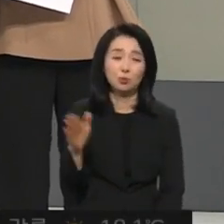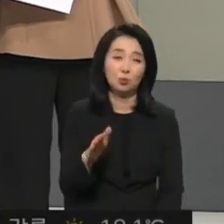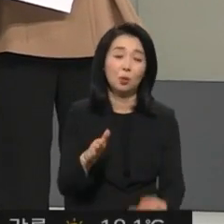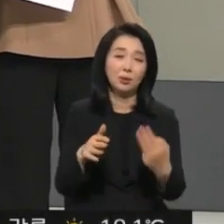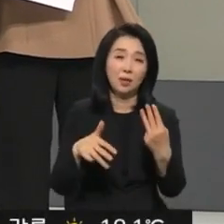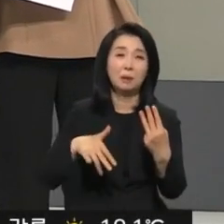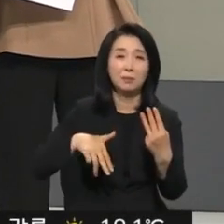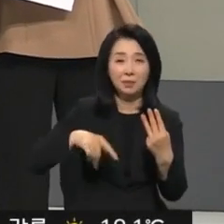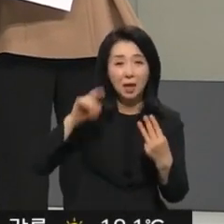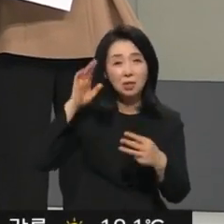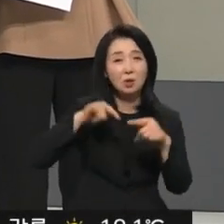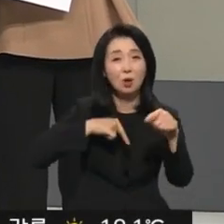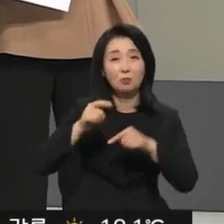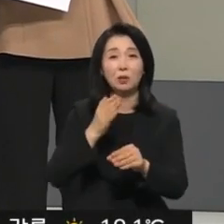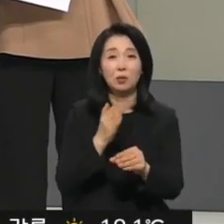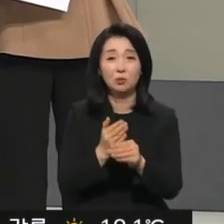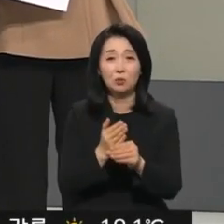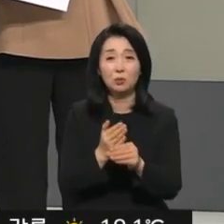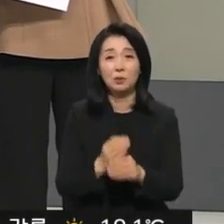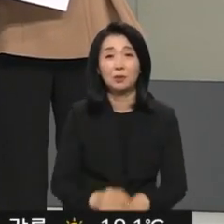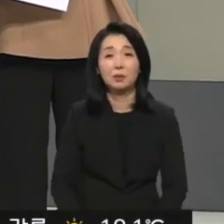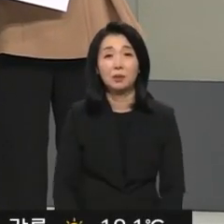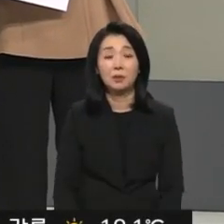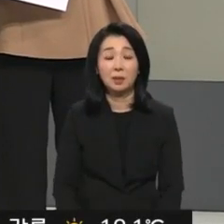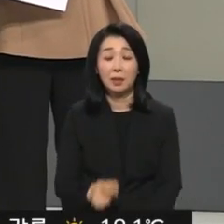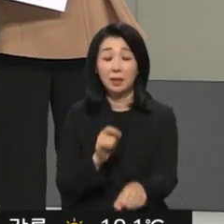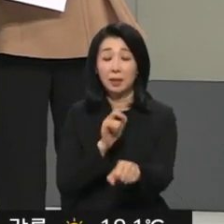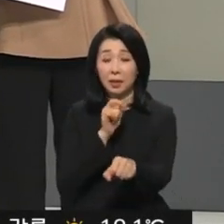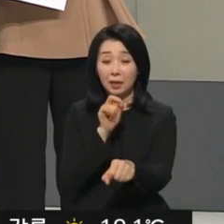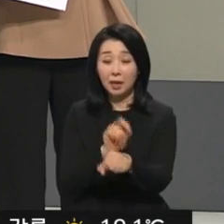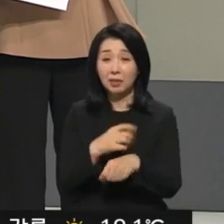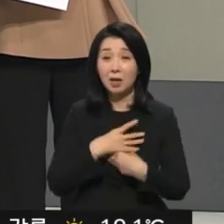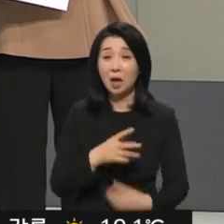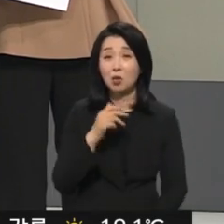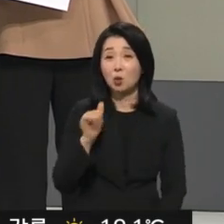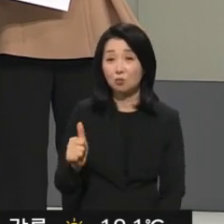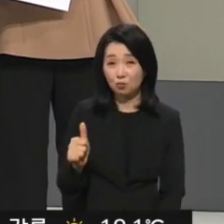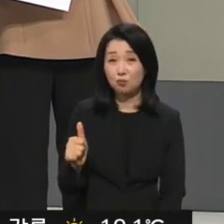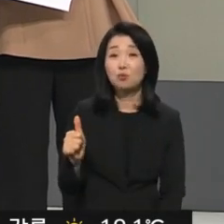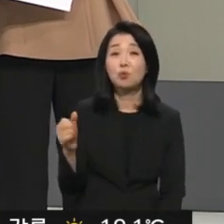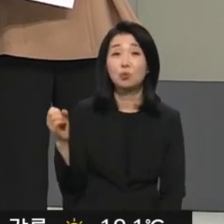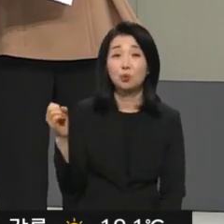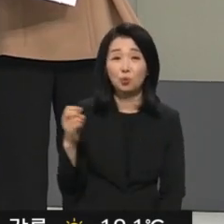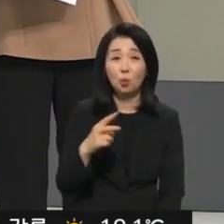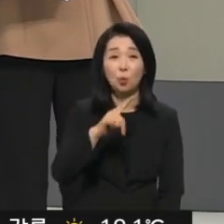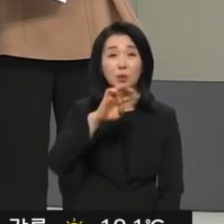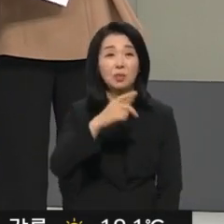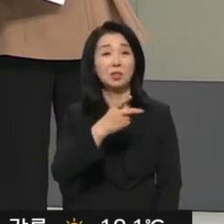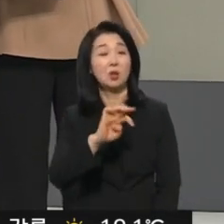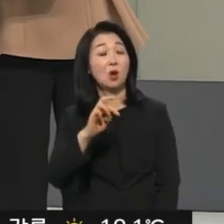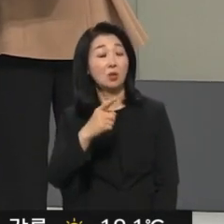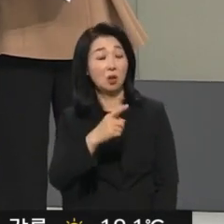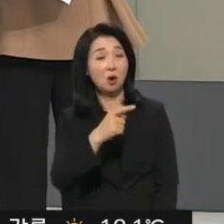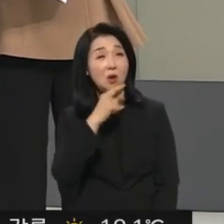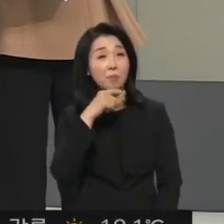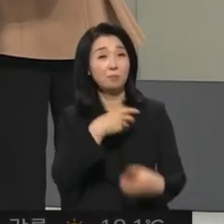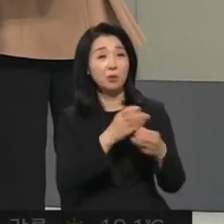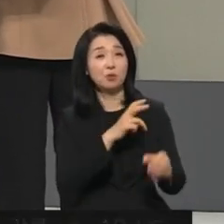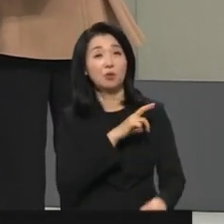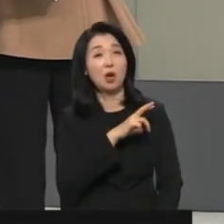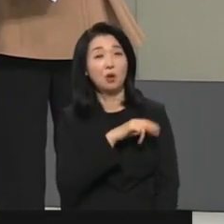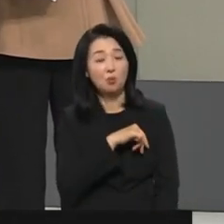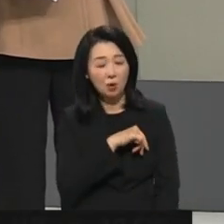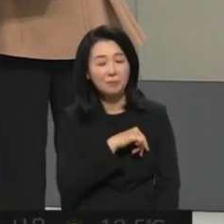있습니다 야당에서 출석을 주장했던 이상민 행안부 장관 또 여당에서 주장했던 신영형 민주당 의원 여야는